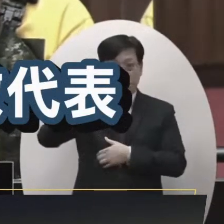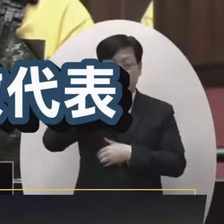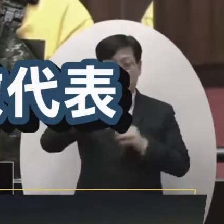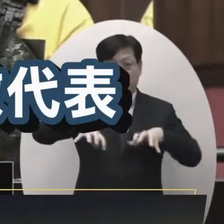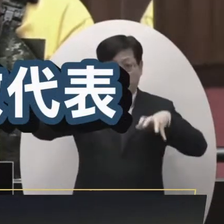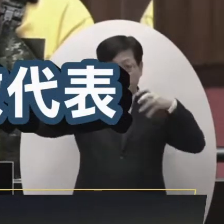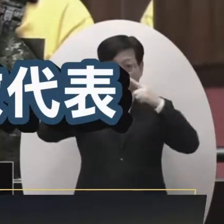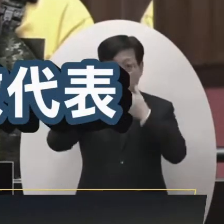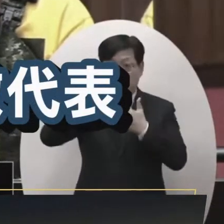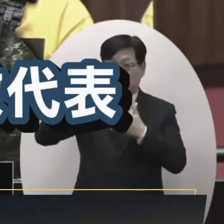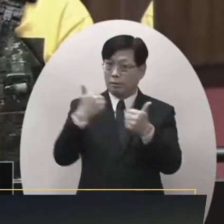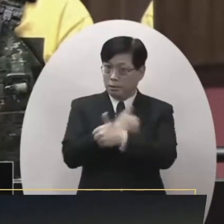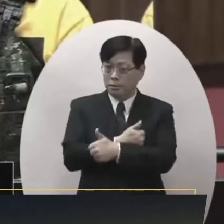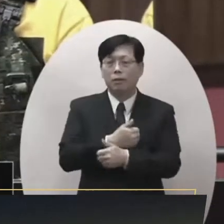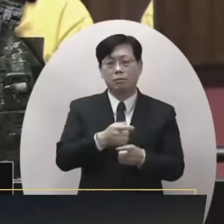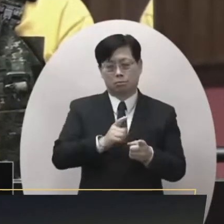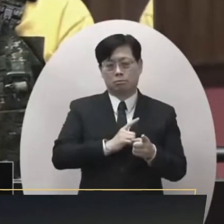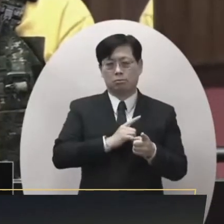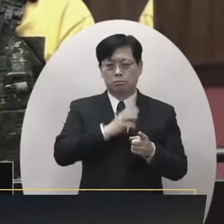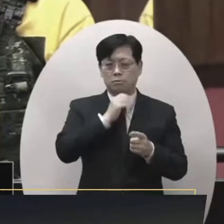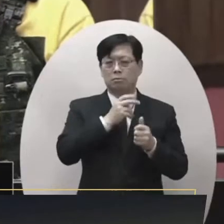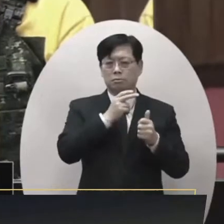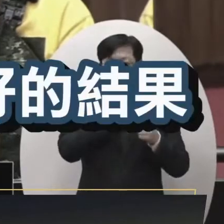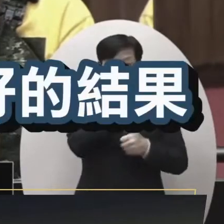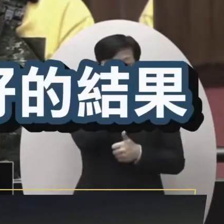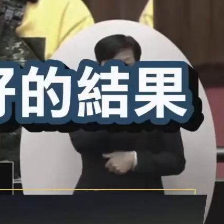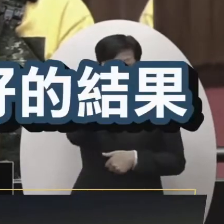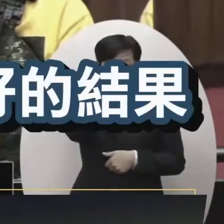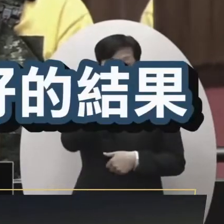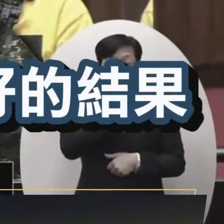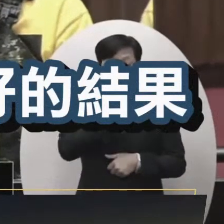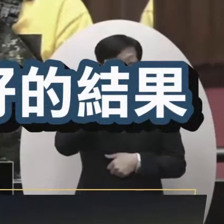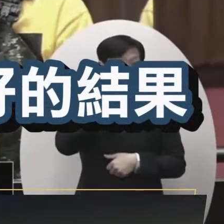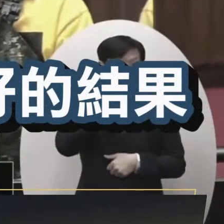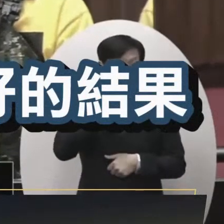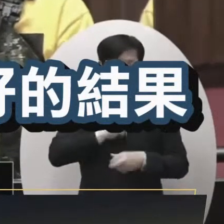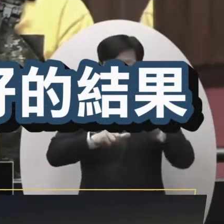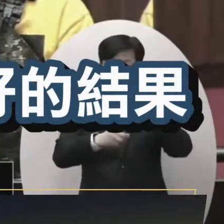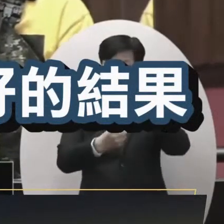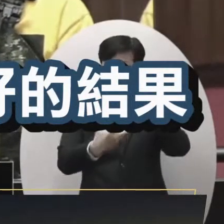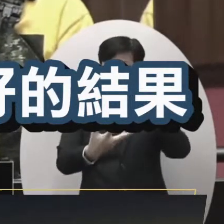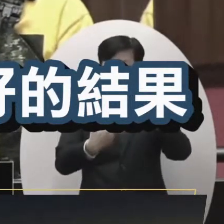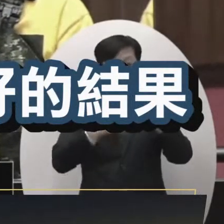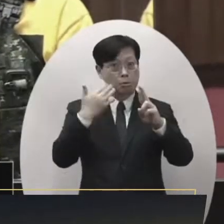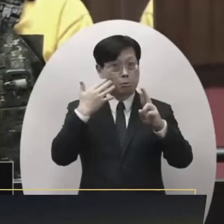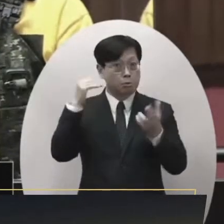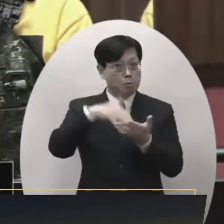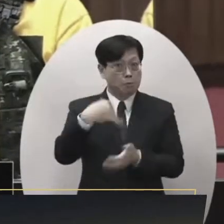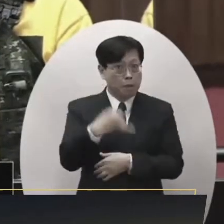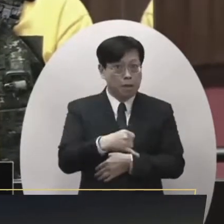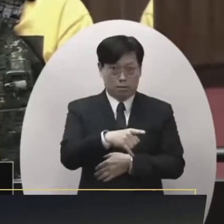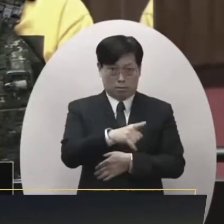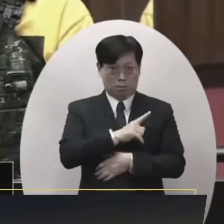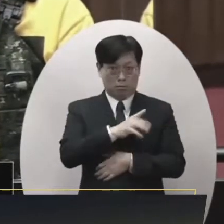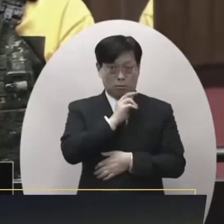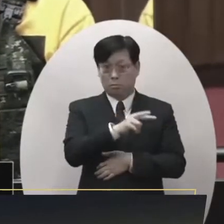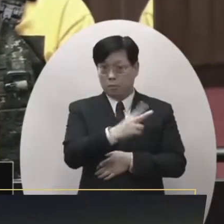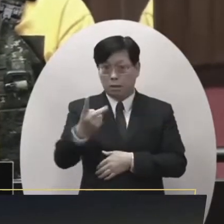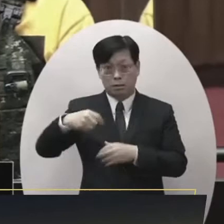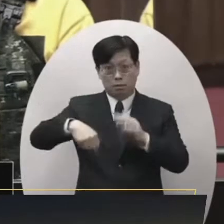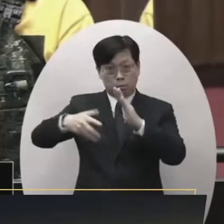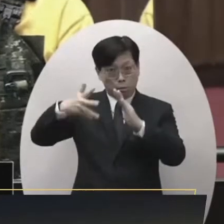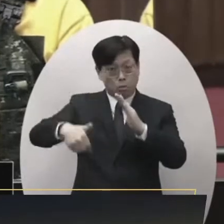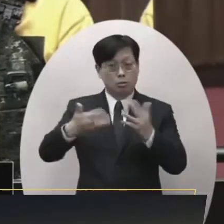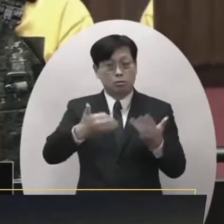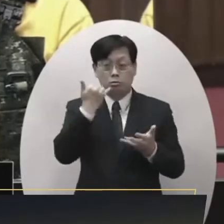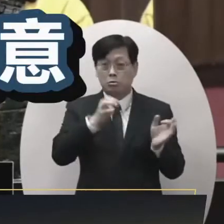去告诉陈耀长说，你不要以为哈，那十八号公投如果没有什么好的结果，他会换行政院长，然后这个